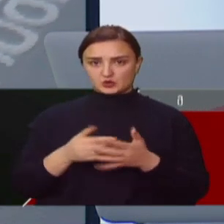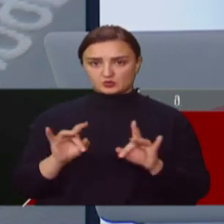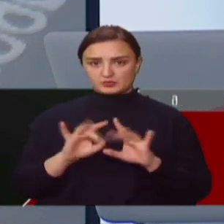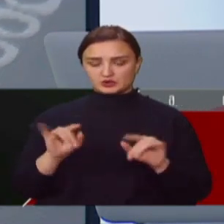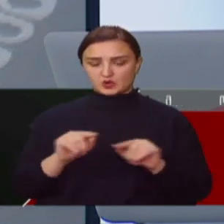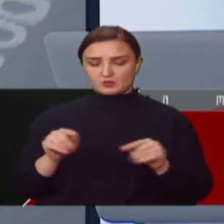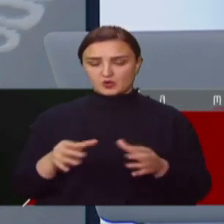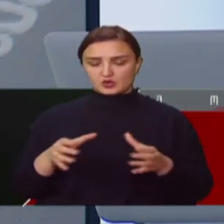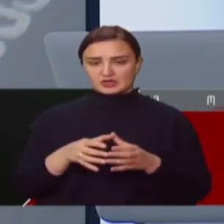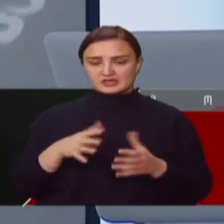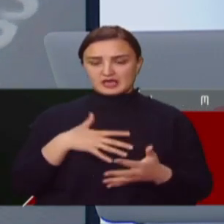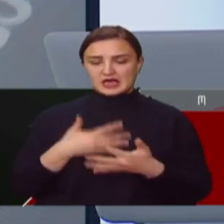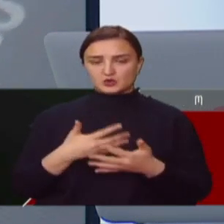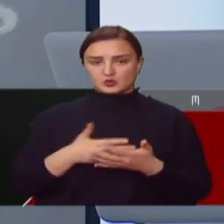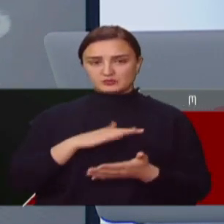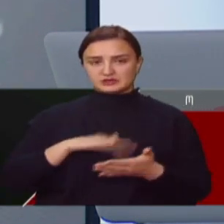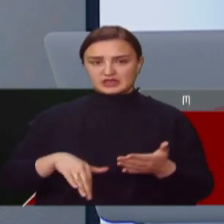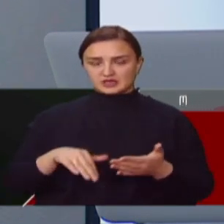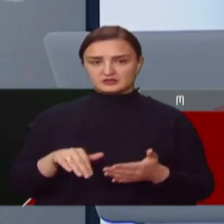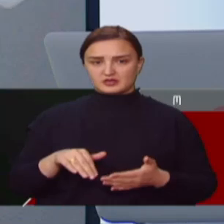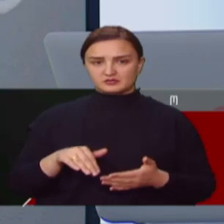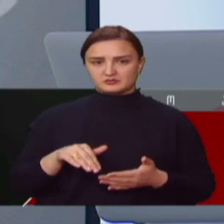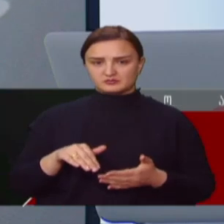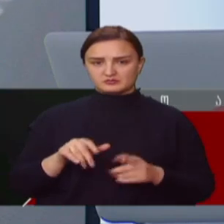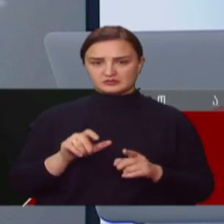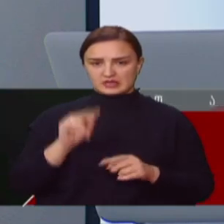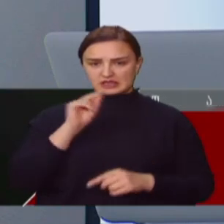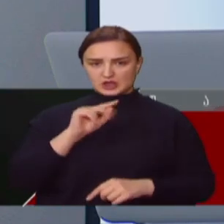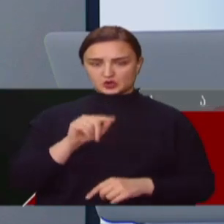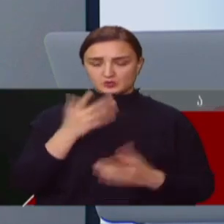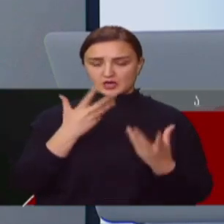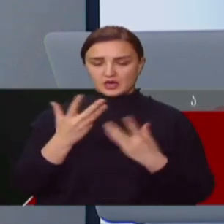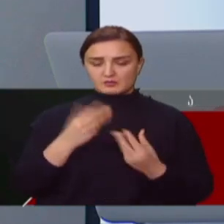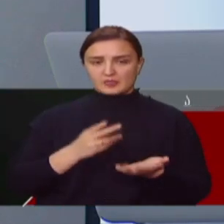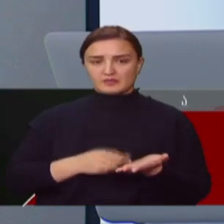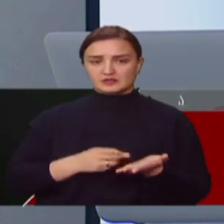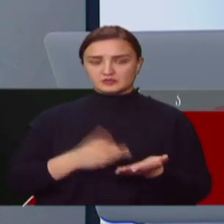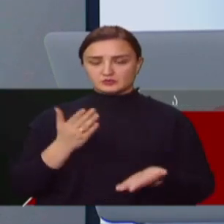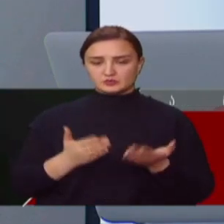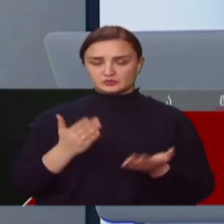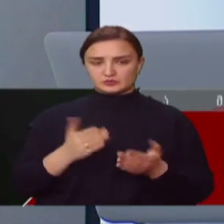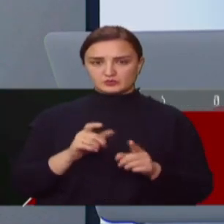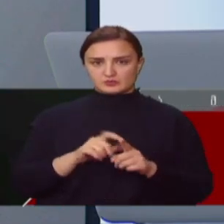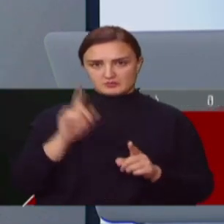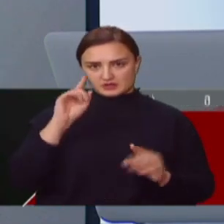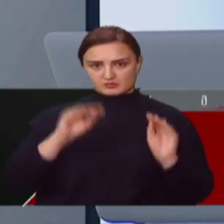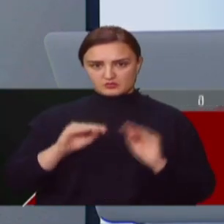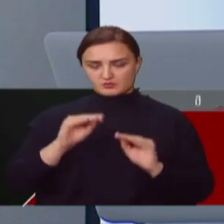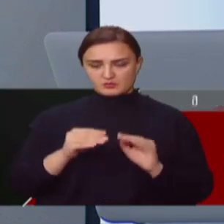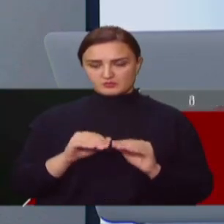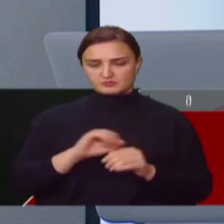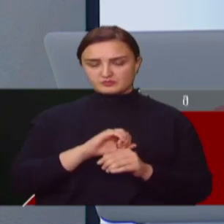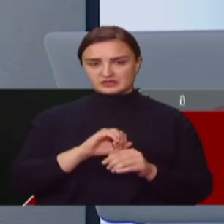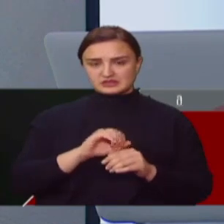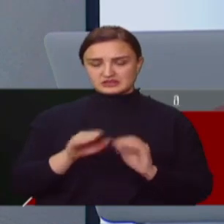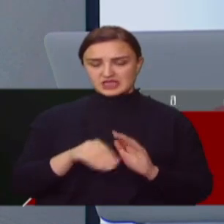da oponentebs pasiurobis garda ksenofobiur kampaniashi tsadanashaulebs. Gaqalbebis mtkitsebulebebi tu manipulatsiebi postsaarchevno